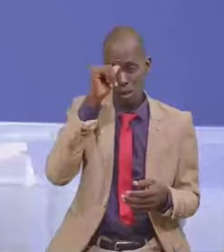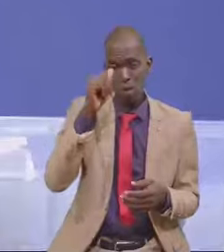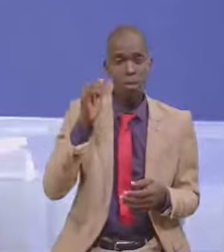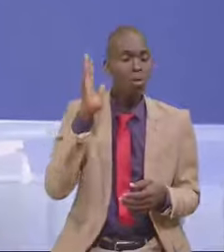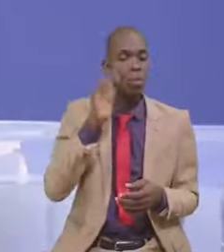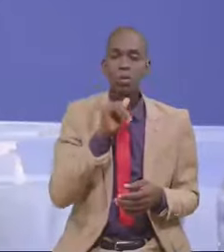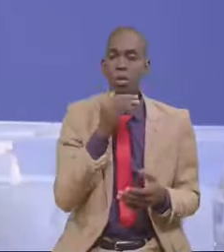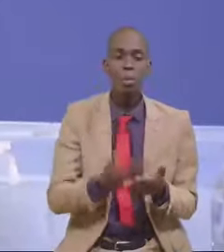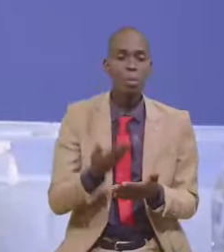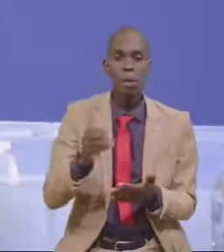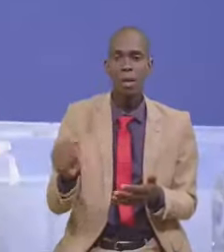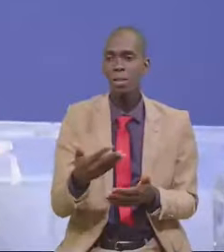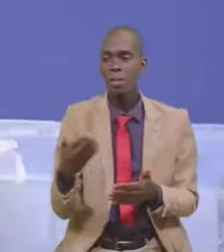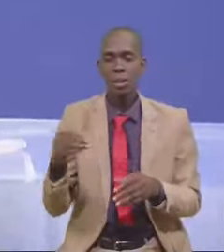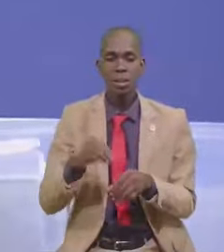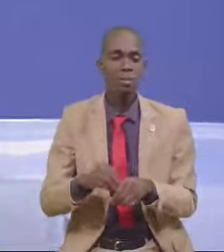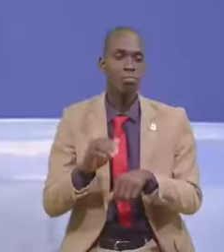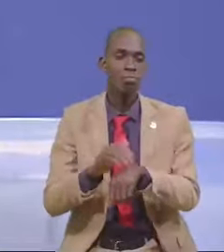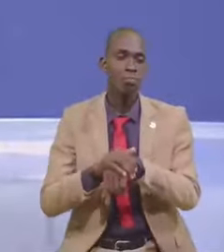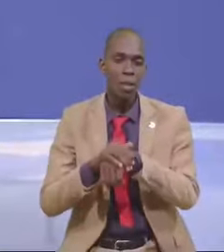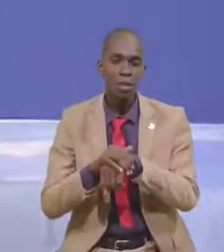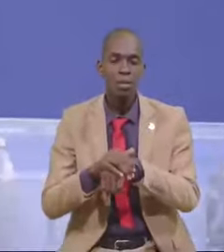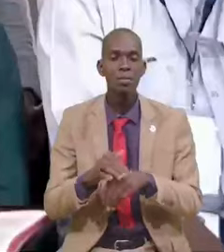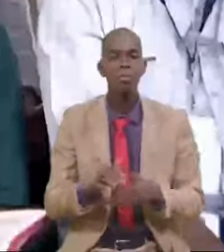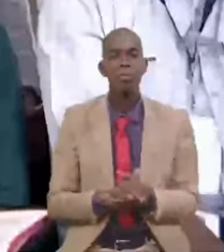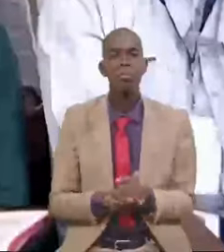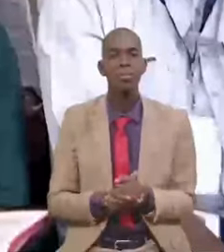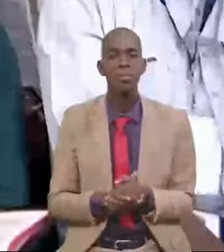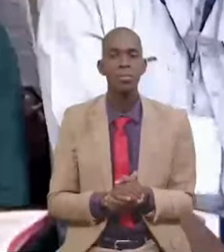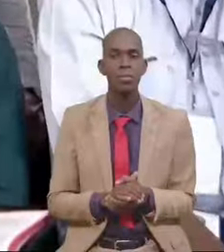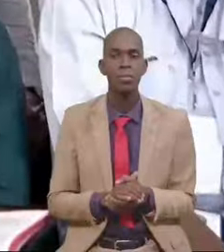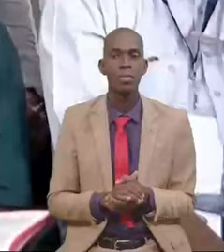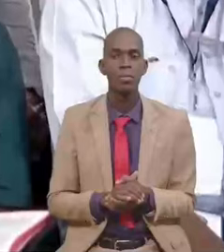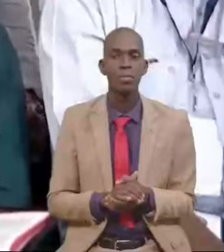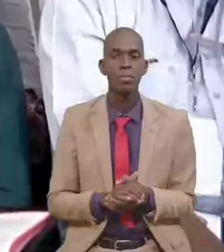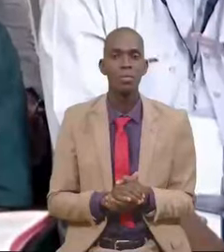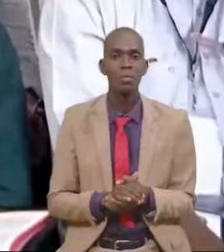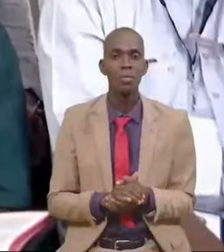Et les rubis de l'Inde ne peuvent pas acheter ça en Amérique.